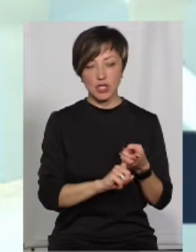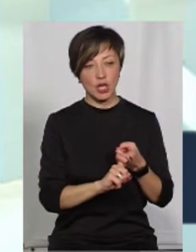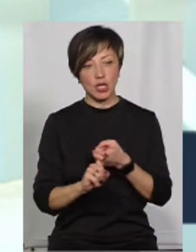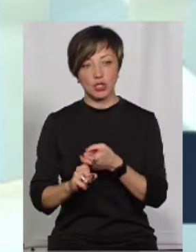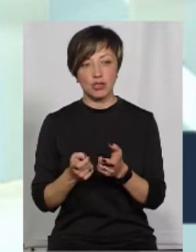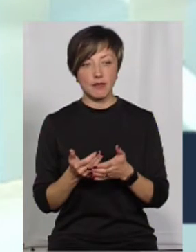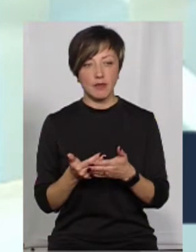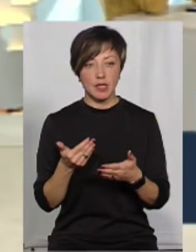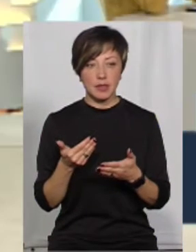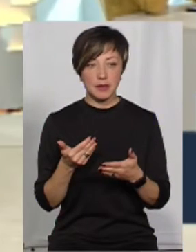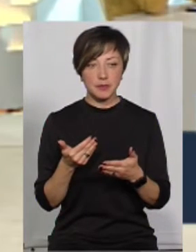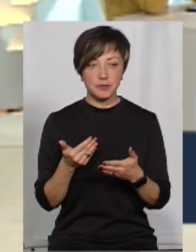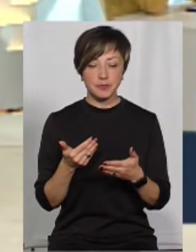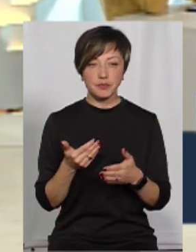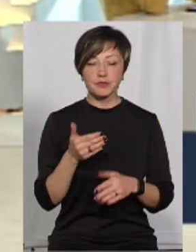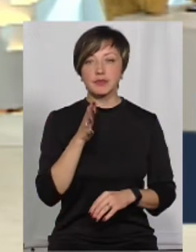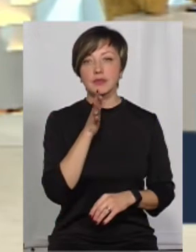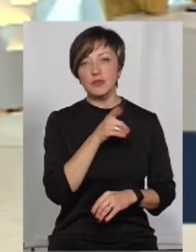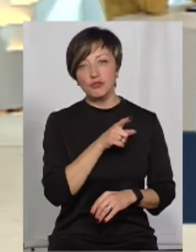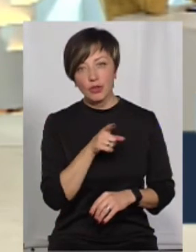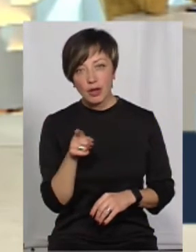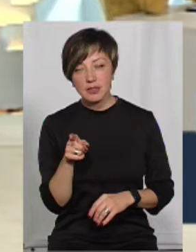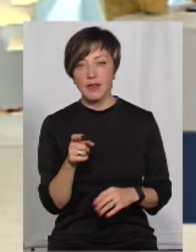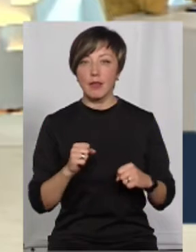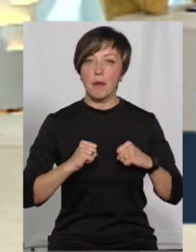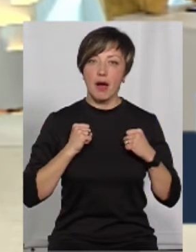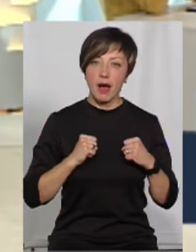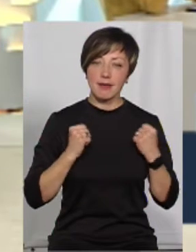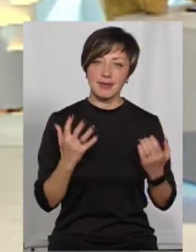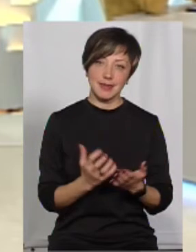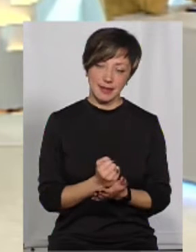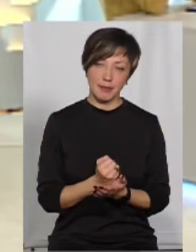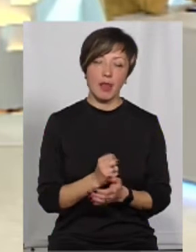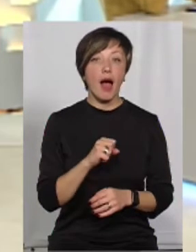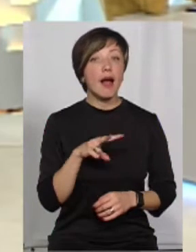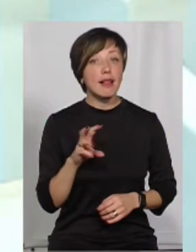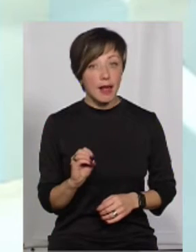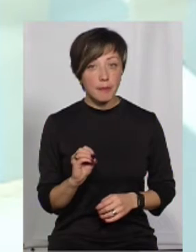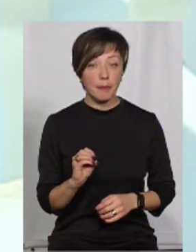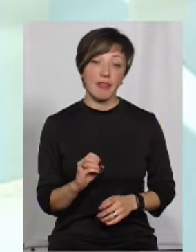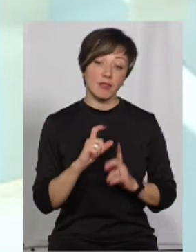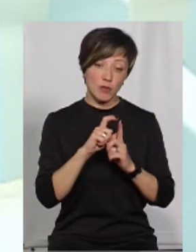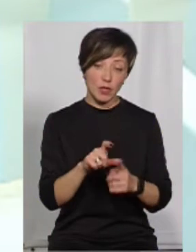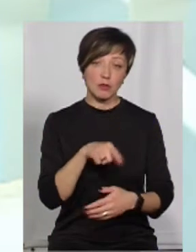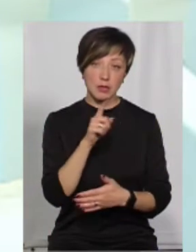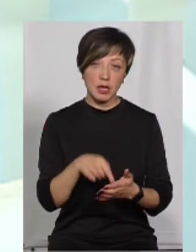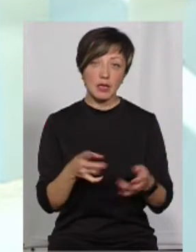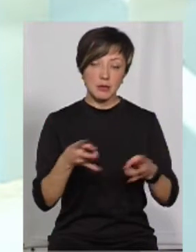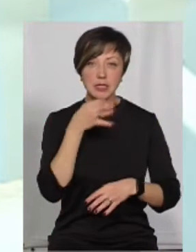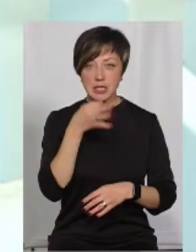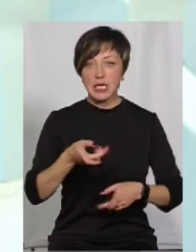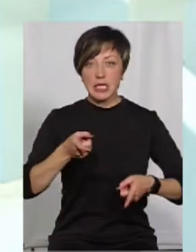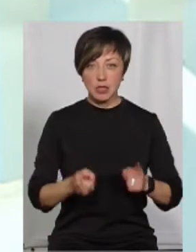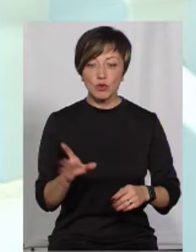залежить від часу та від намагання знайти. Тобто, але відповідаючи на питання, треба сказати, що